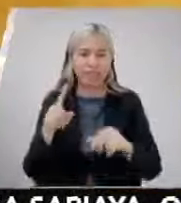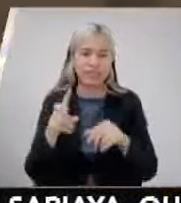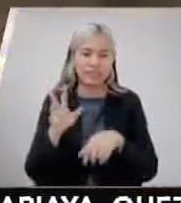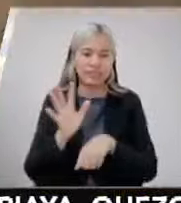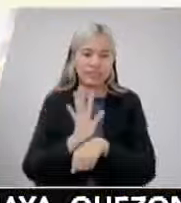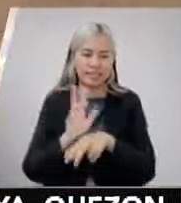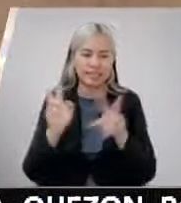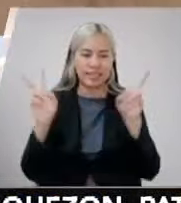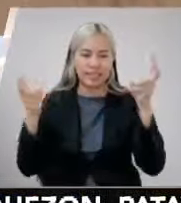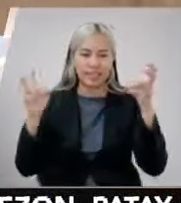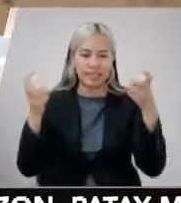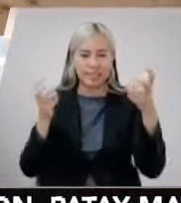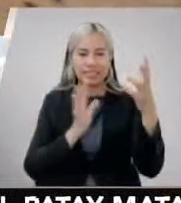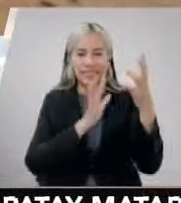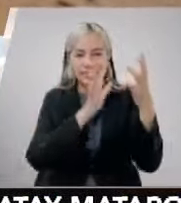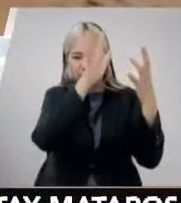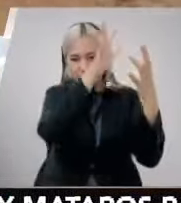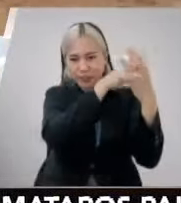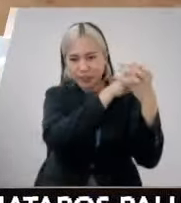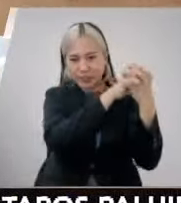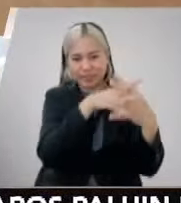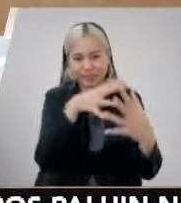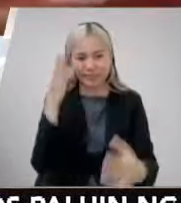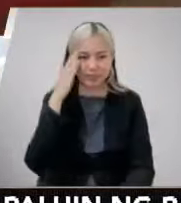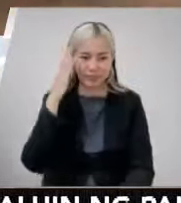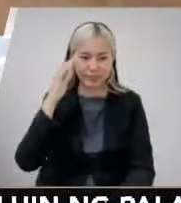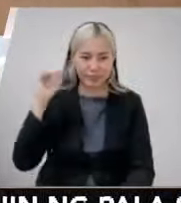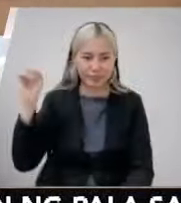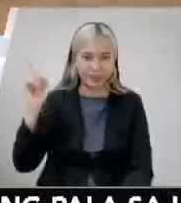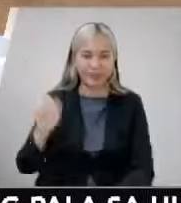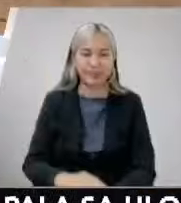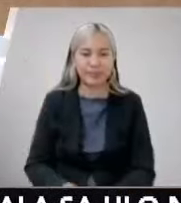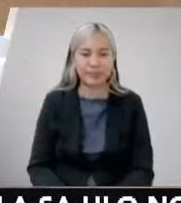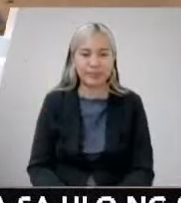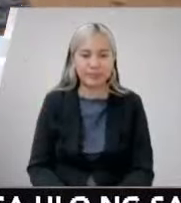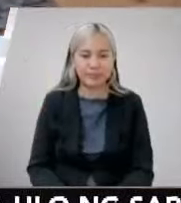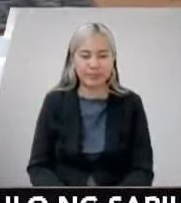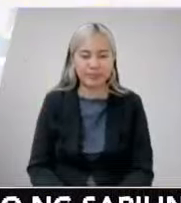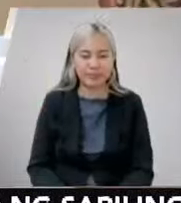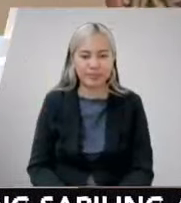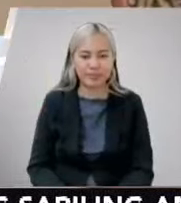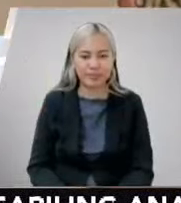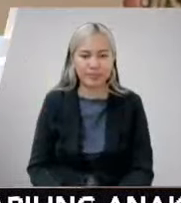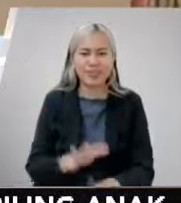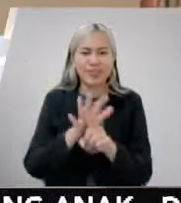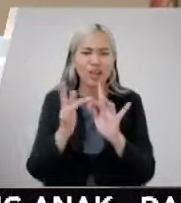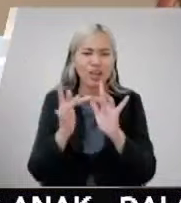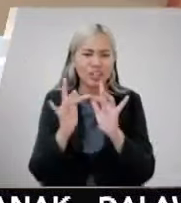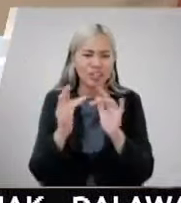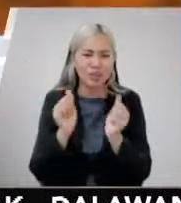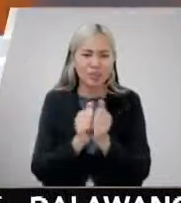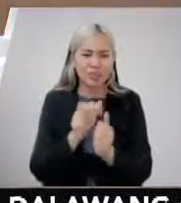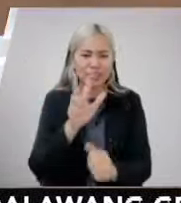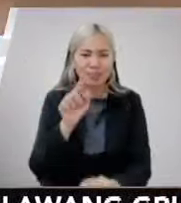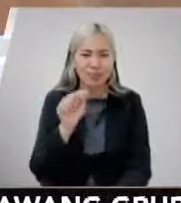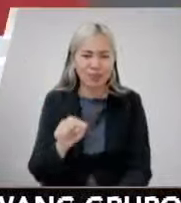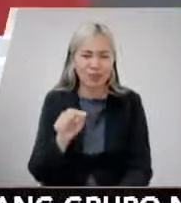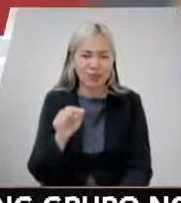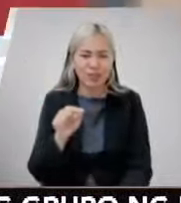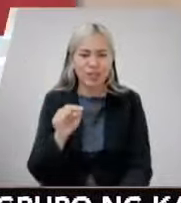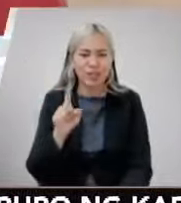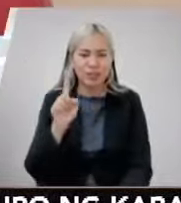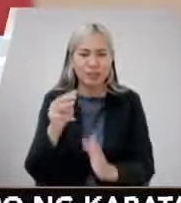akong maalala. Basta lumaki ako sa farm. Viral online with 3.1 million views ang character tease na